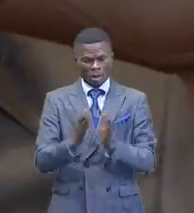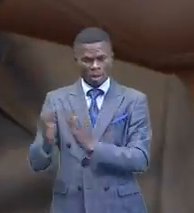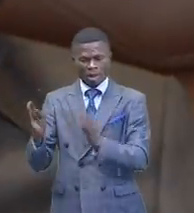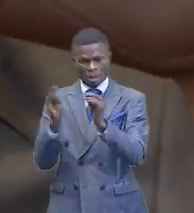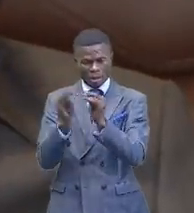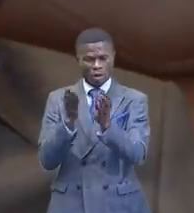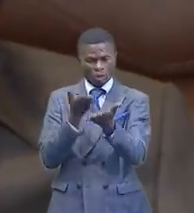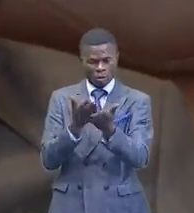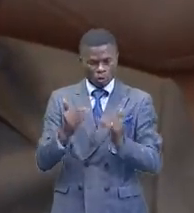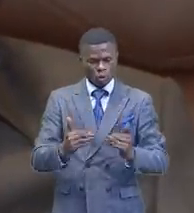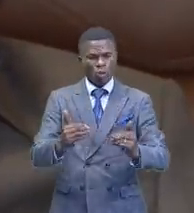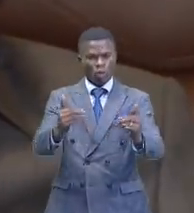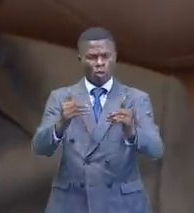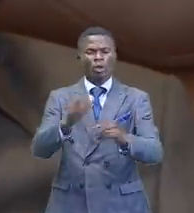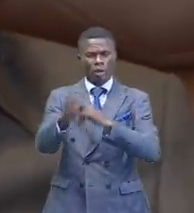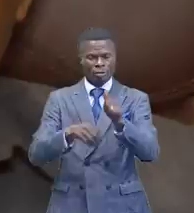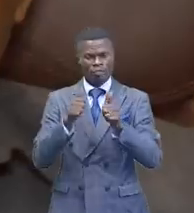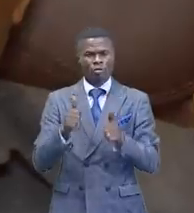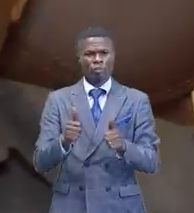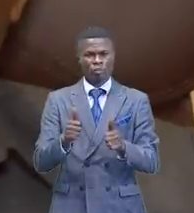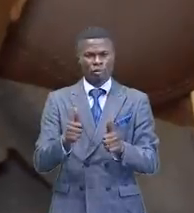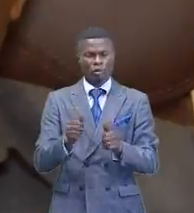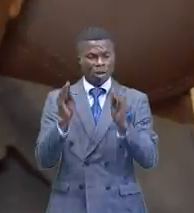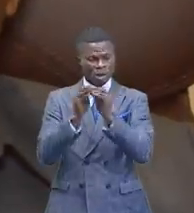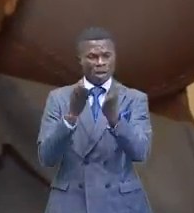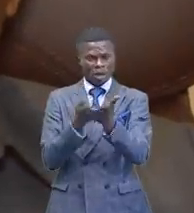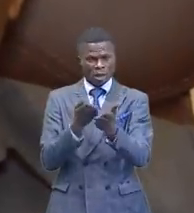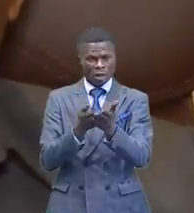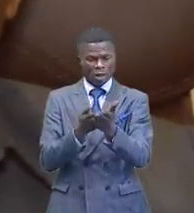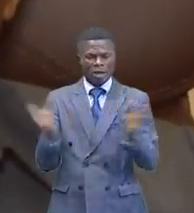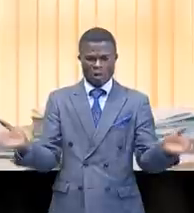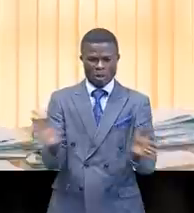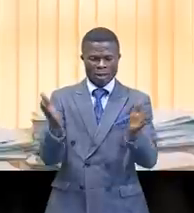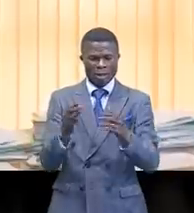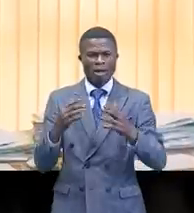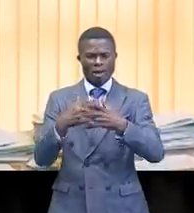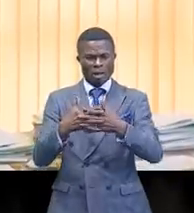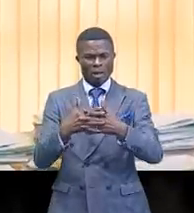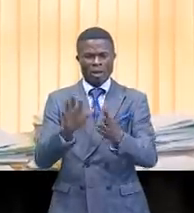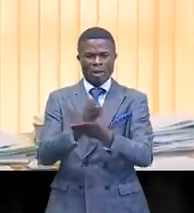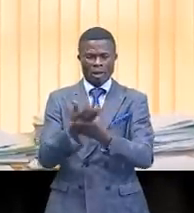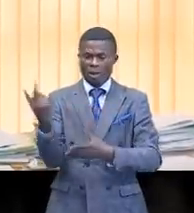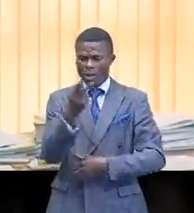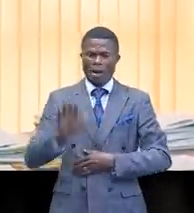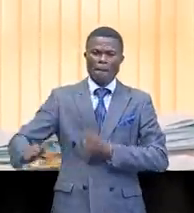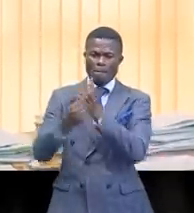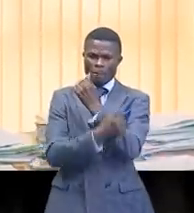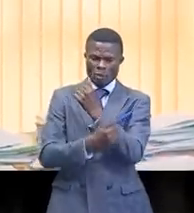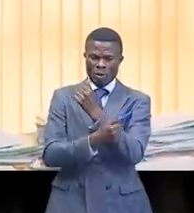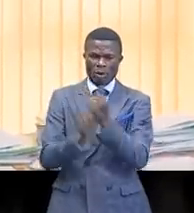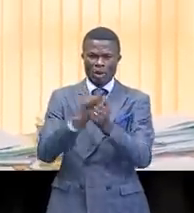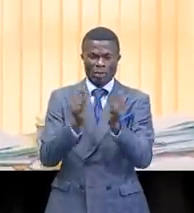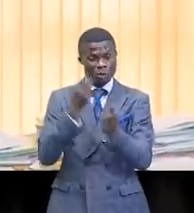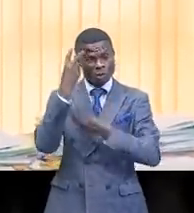les préparatifs de ces assises se poursuivent normalement. Cette réunion vient renforcer les liens entre les deux pays à la suite